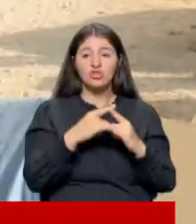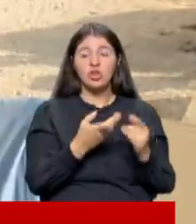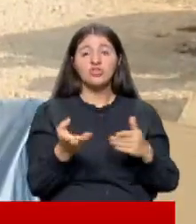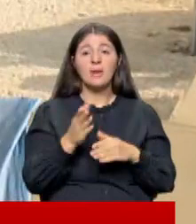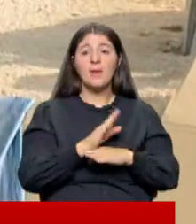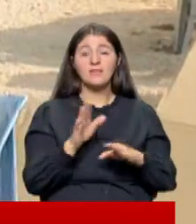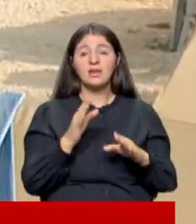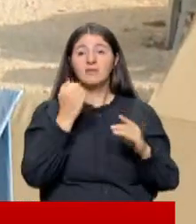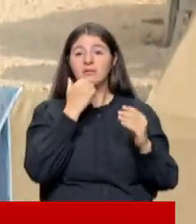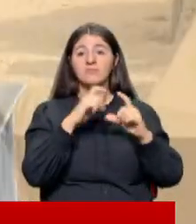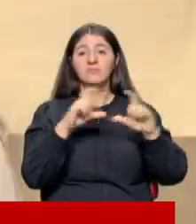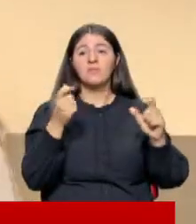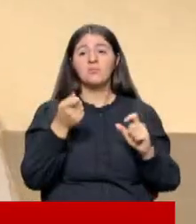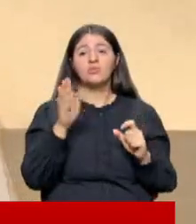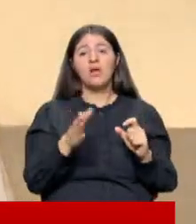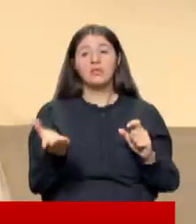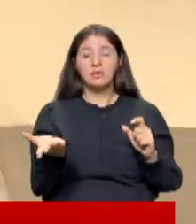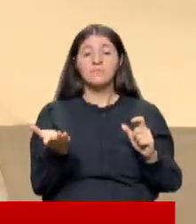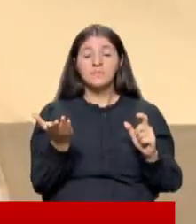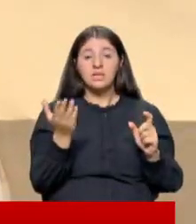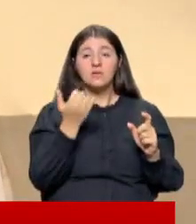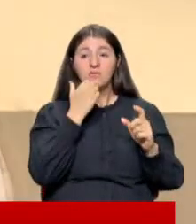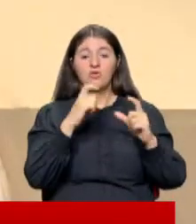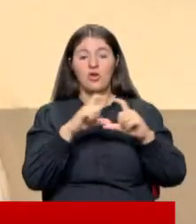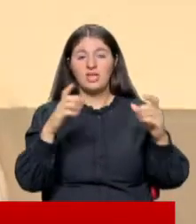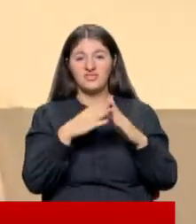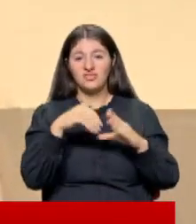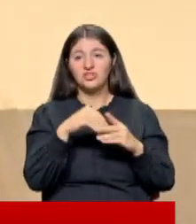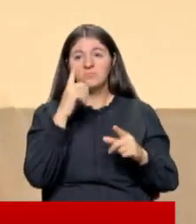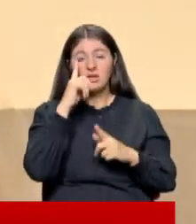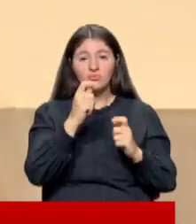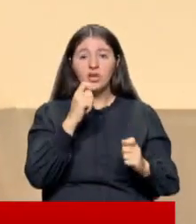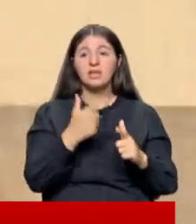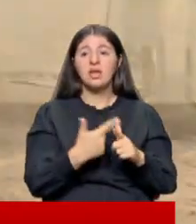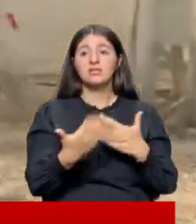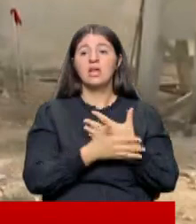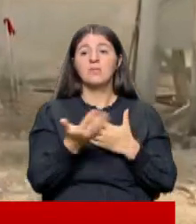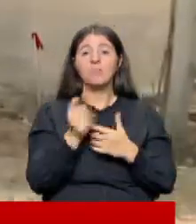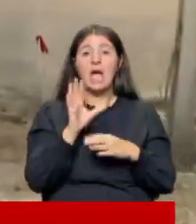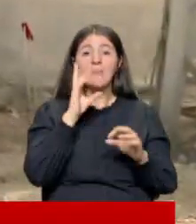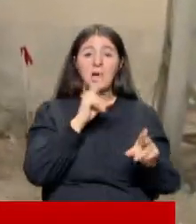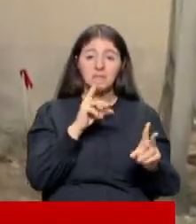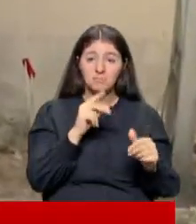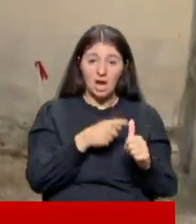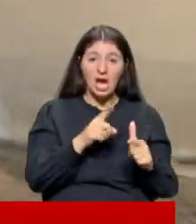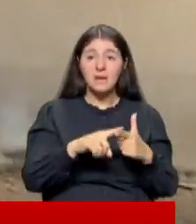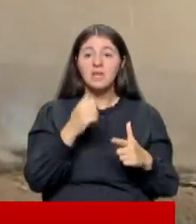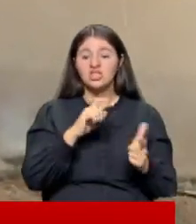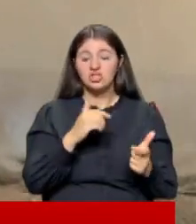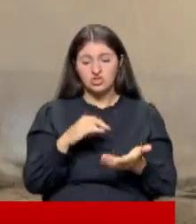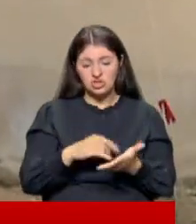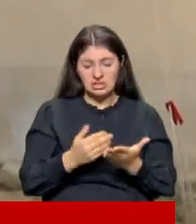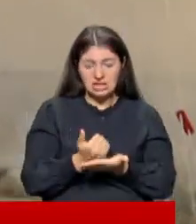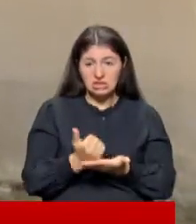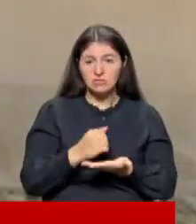çıkamayanlar konteynera mecbur kaldı konteyner için baş vuranlarsa kira yardımı alamıyor hem barınma hem de geçim